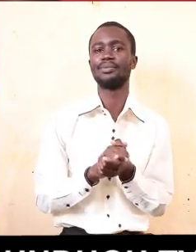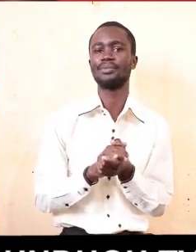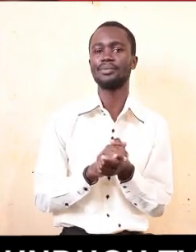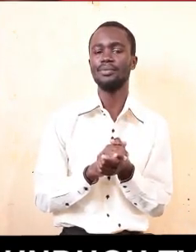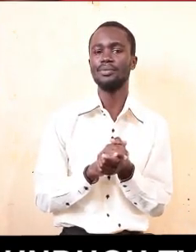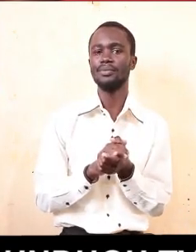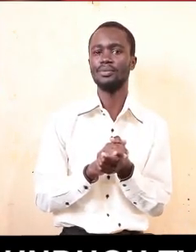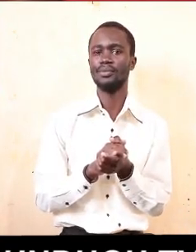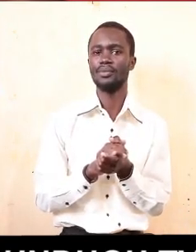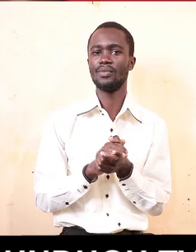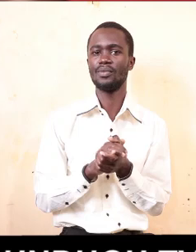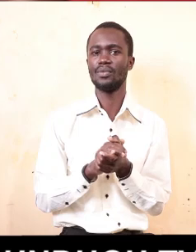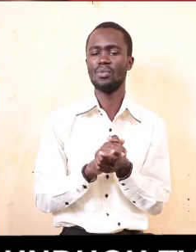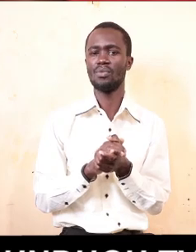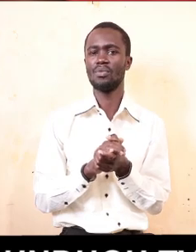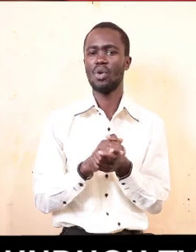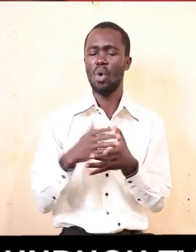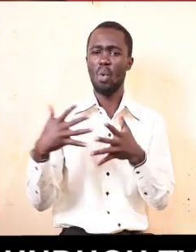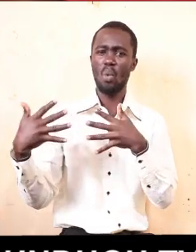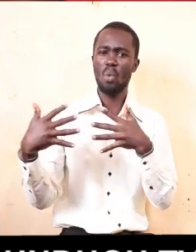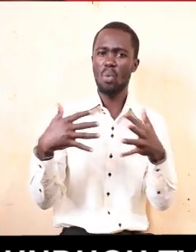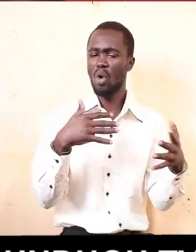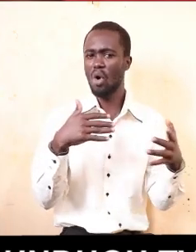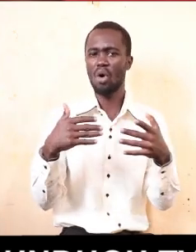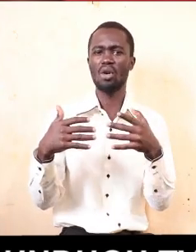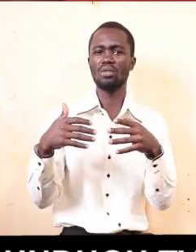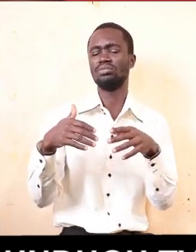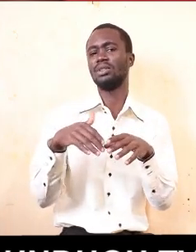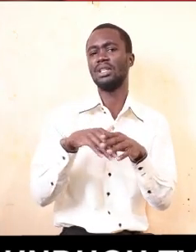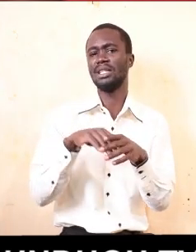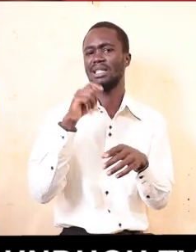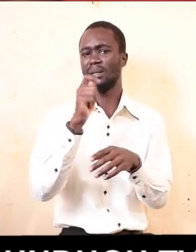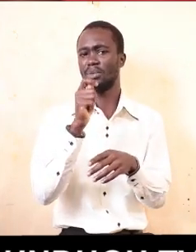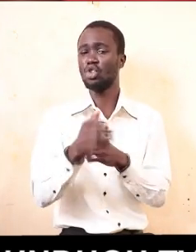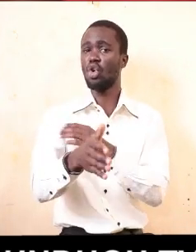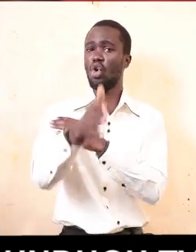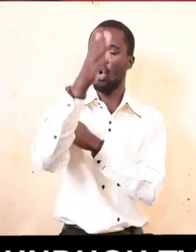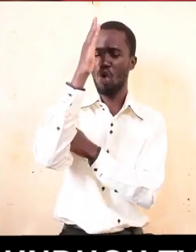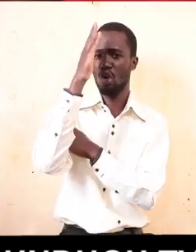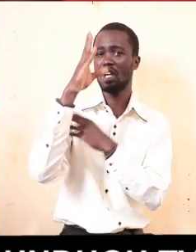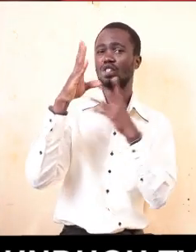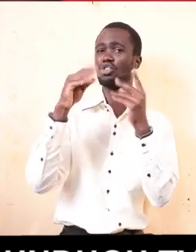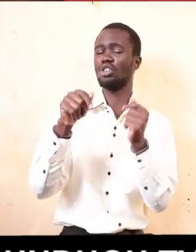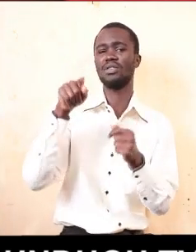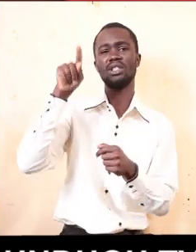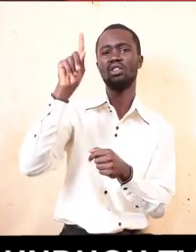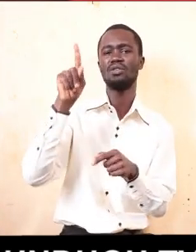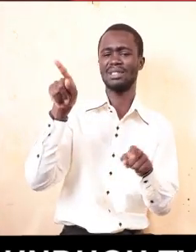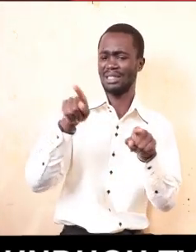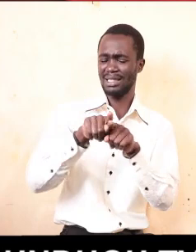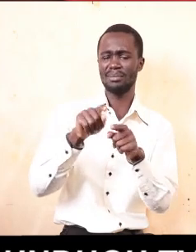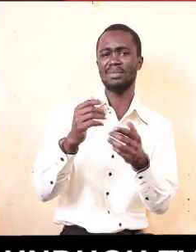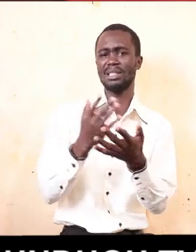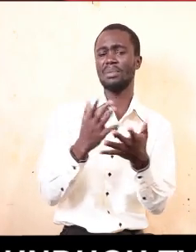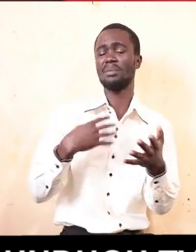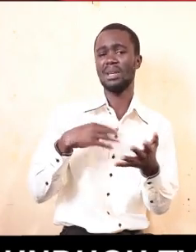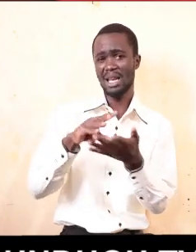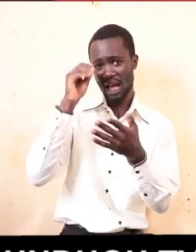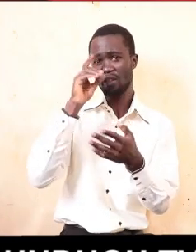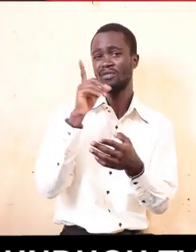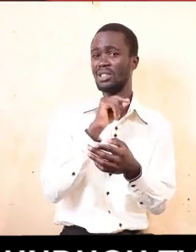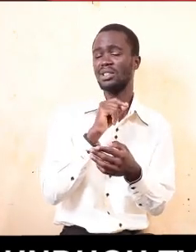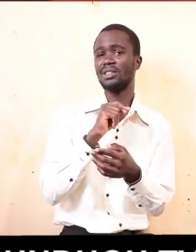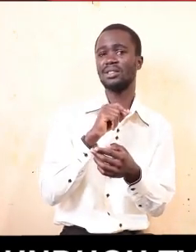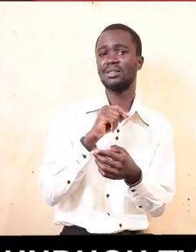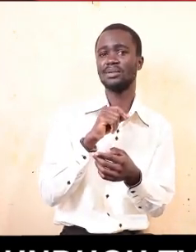Vita katika majaribu yeye utupigania. Bia hilo ndilo somo lingine, kwa sababu hawa